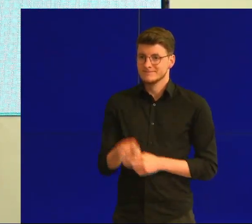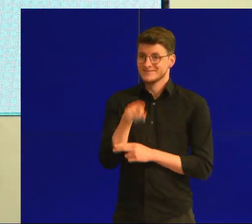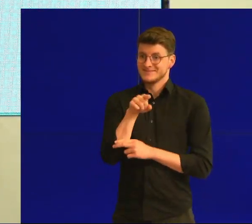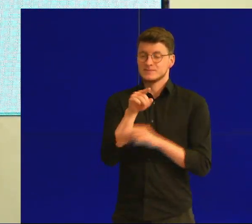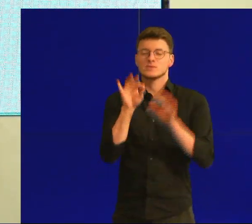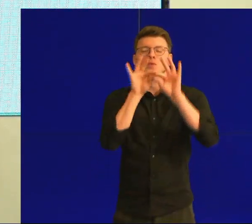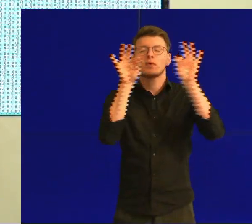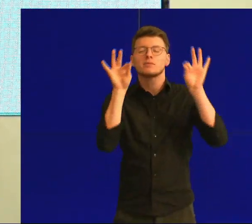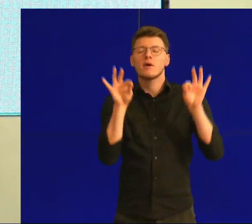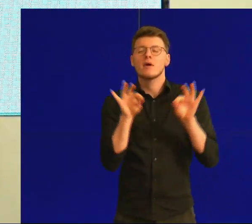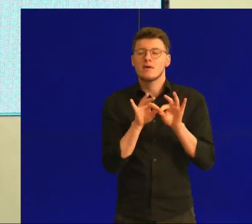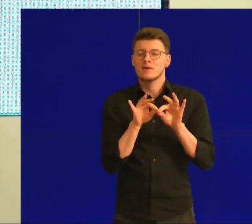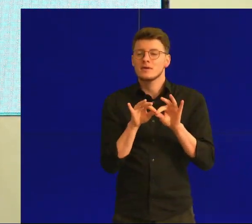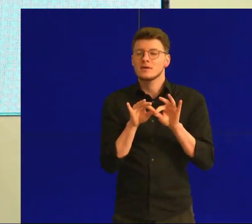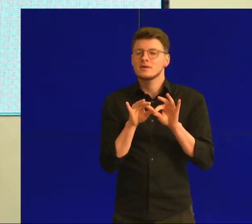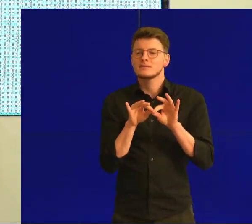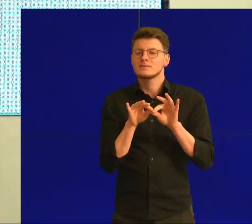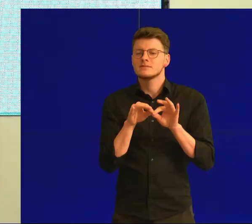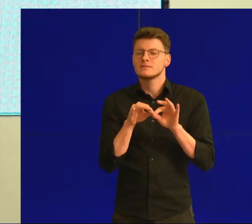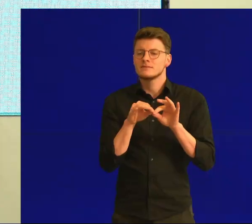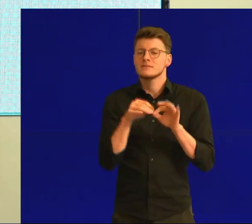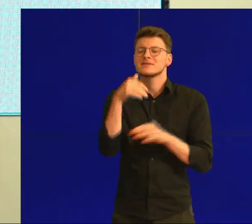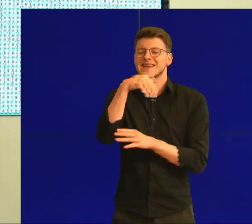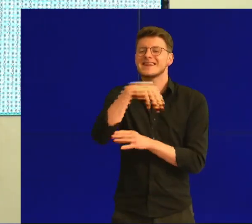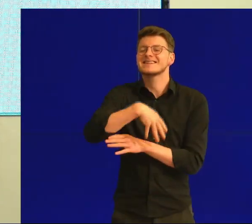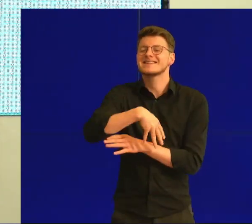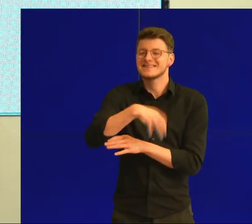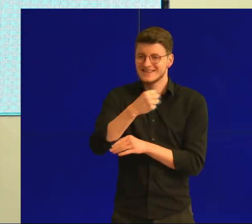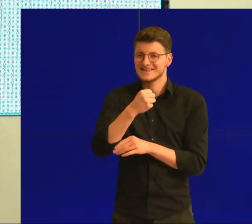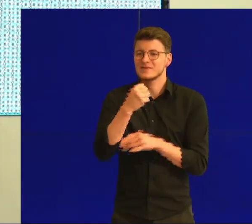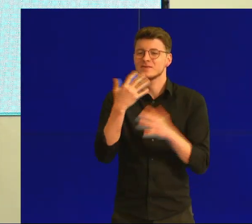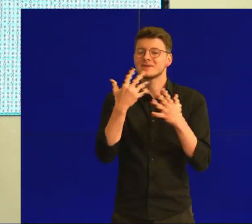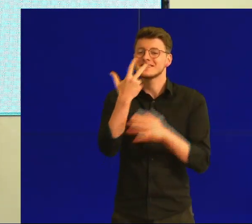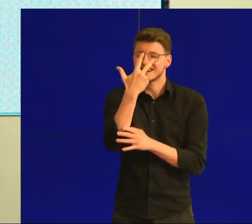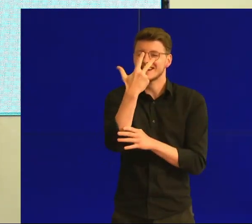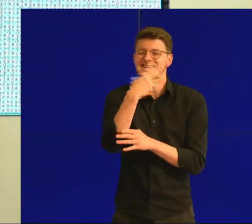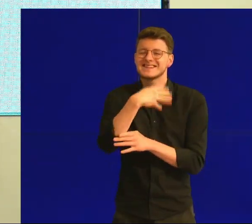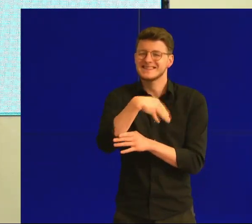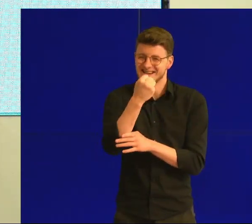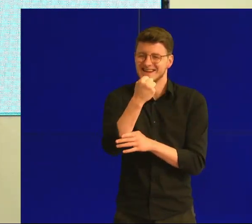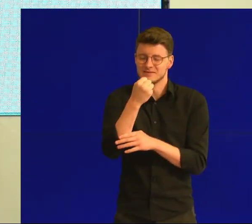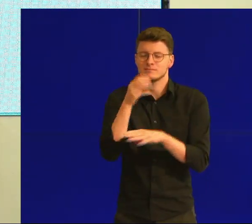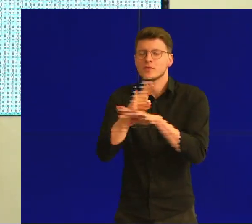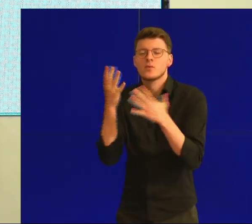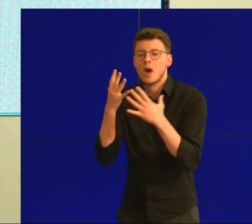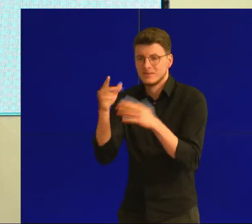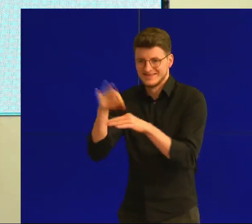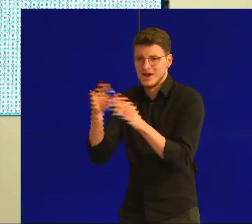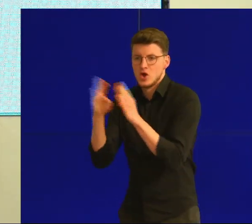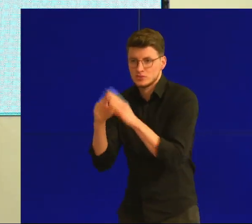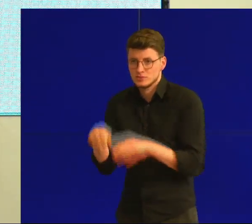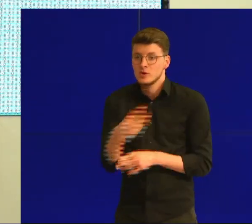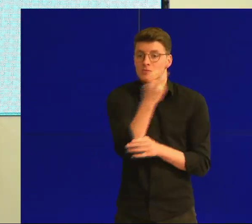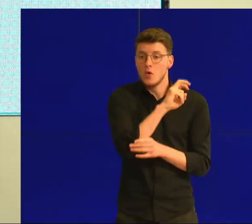ainsi que nous en aurons de bons centres